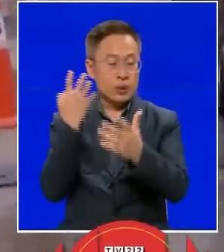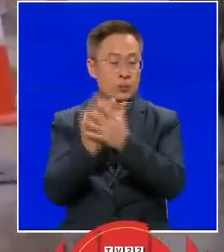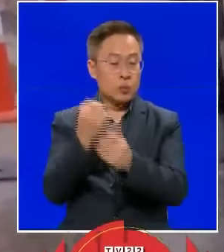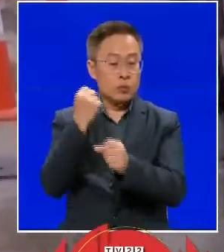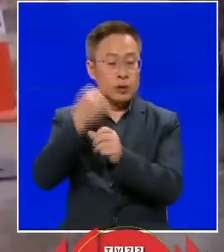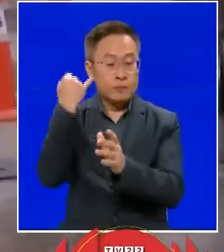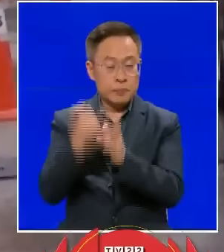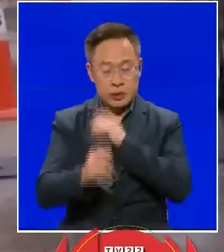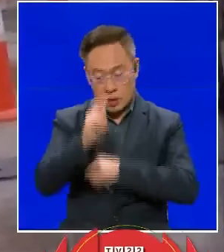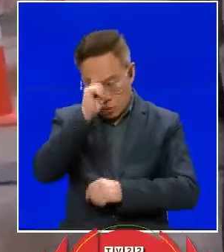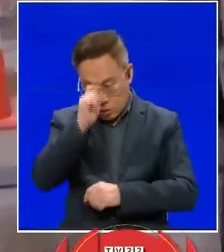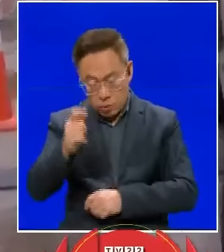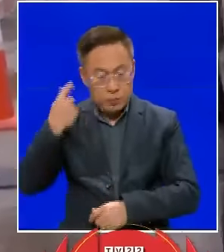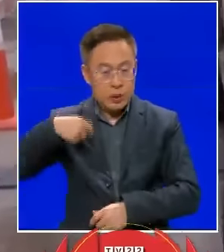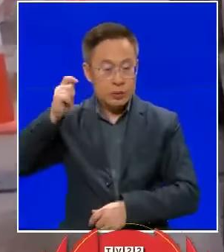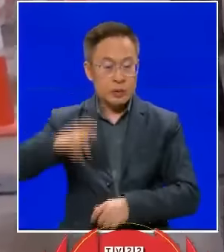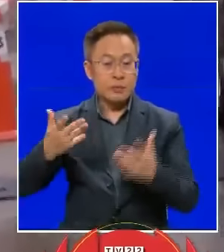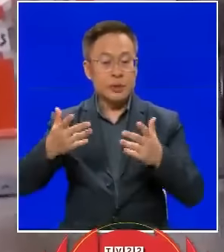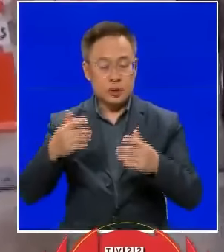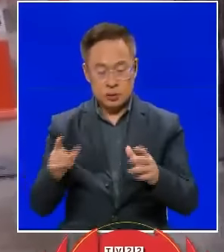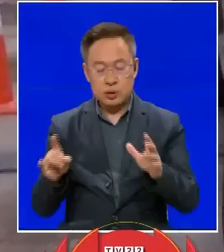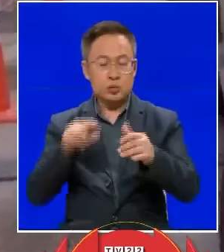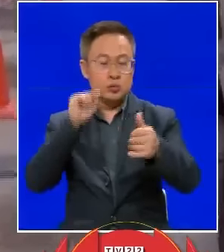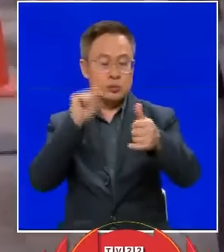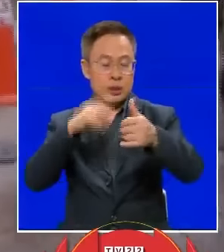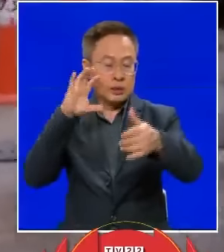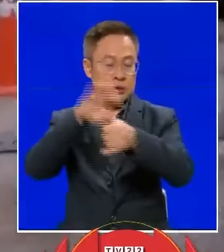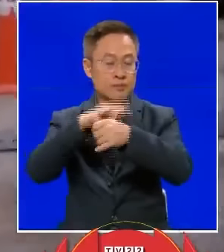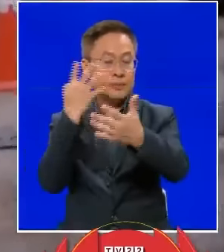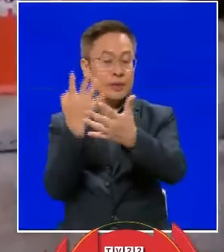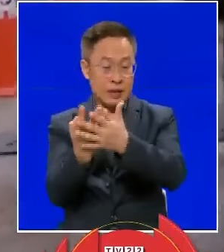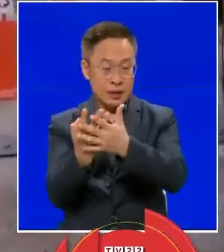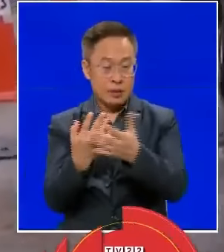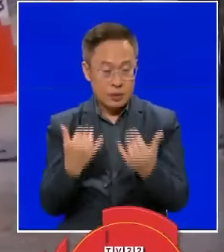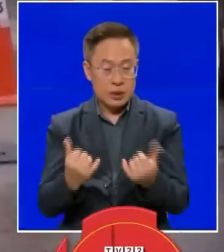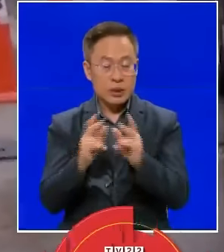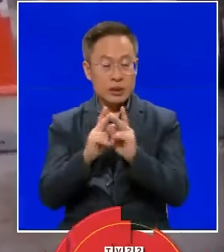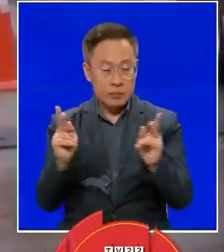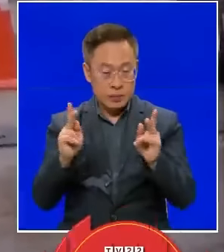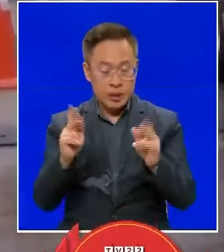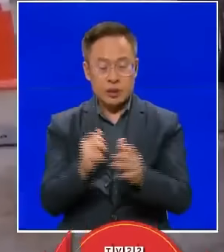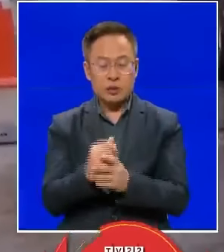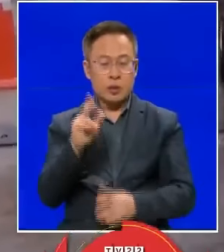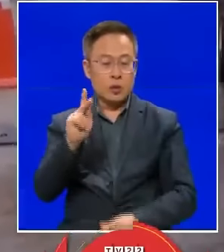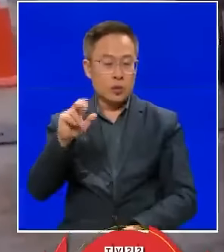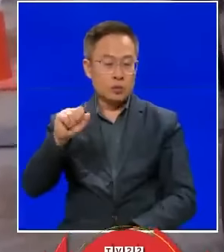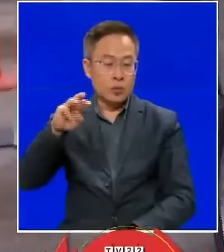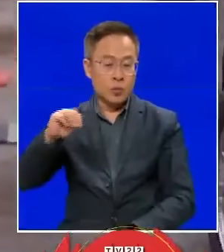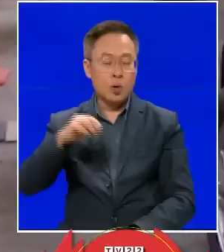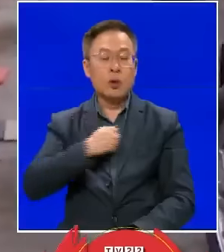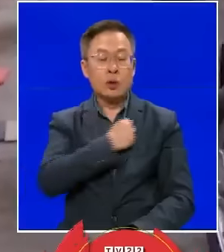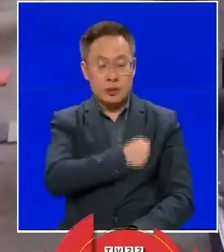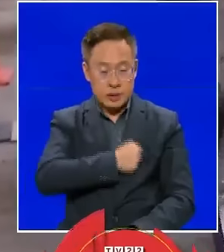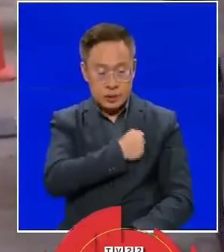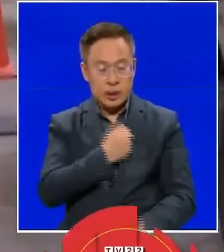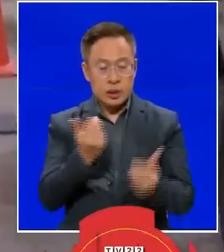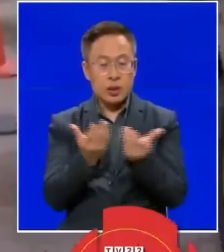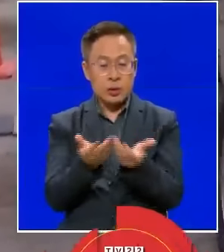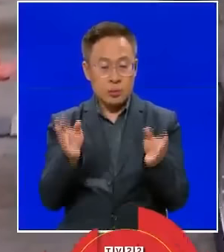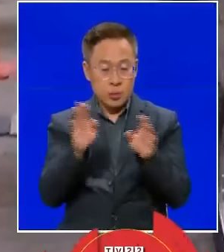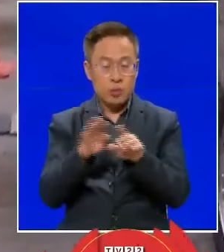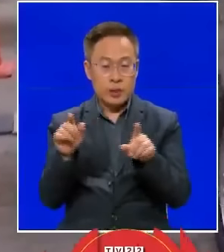มนุษยชนแห่งชาติครับขอแสดงความเสียใจเป็นอย่างยิ่งกับครอบครัวและญาติมิตรของนางสาวเนติพลโดยตระหนักว่าไม่